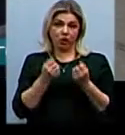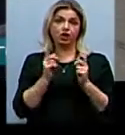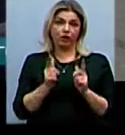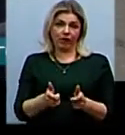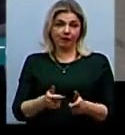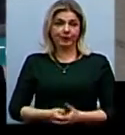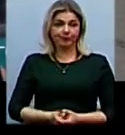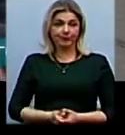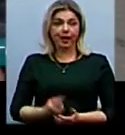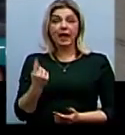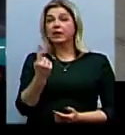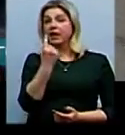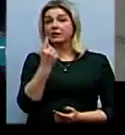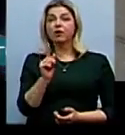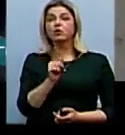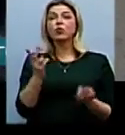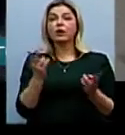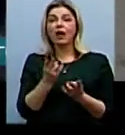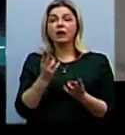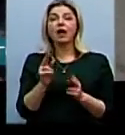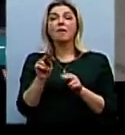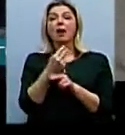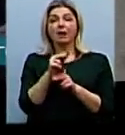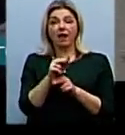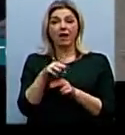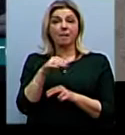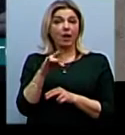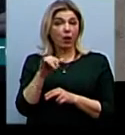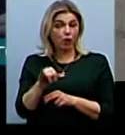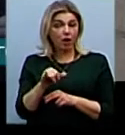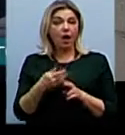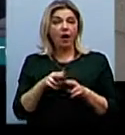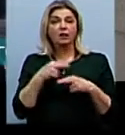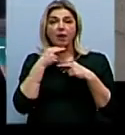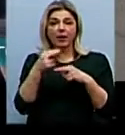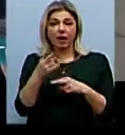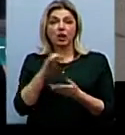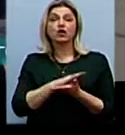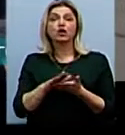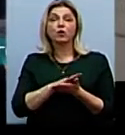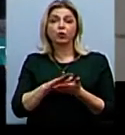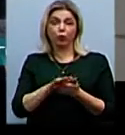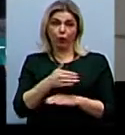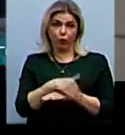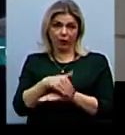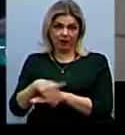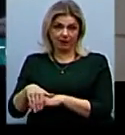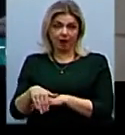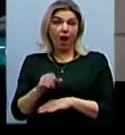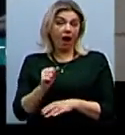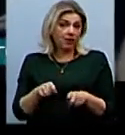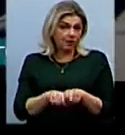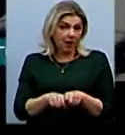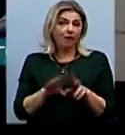Вот единственное, знаете, в чем нужно поправить мэру? Это обратить внимание на чистоту улиц. Вот. А